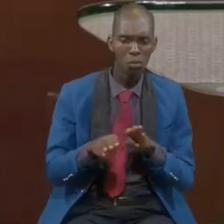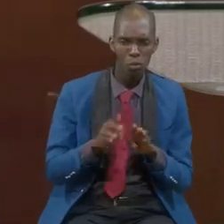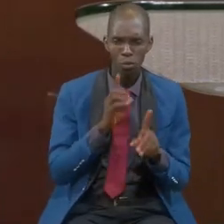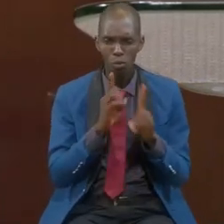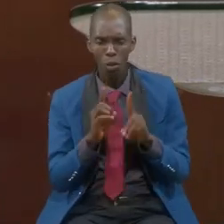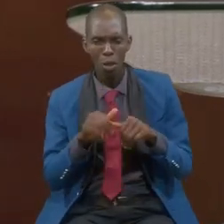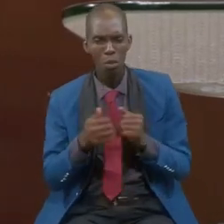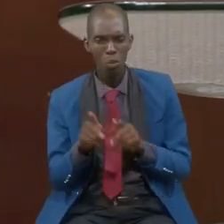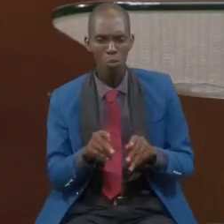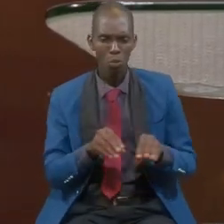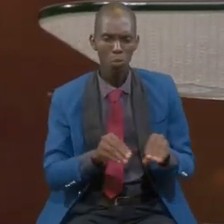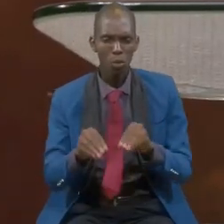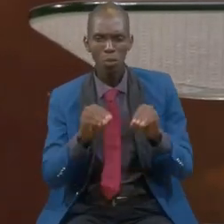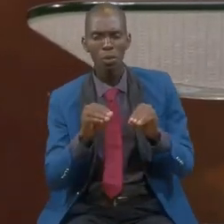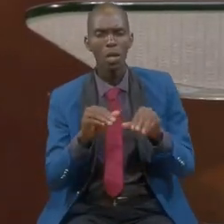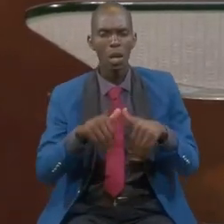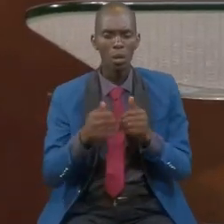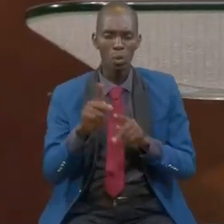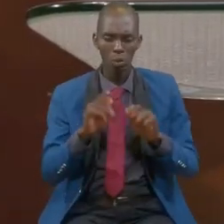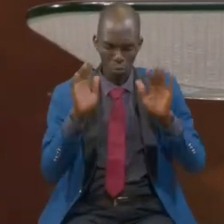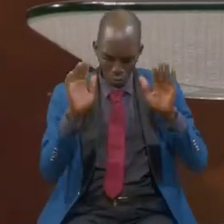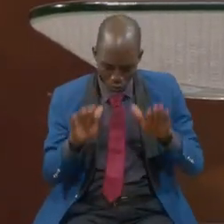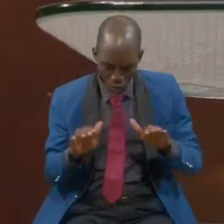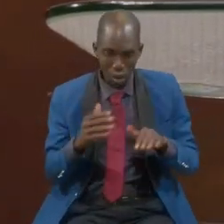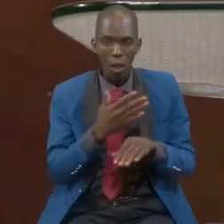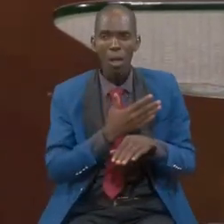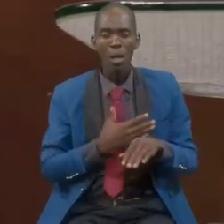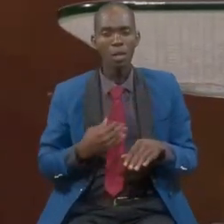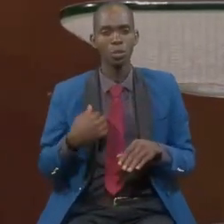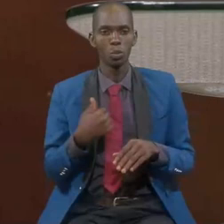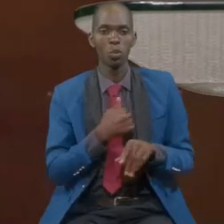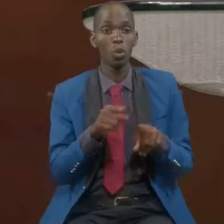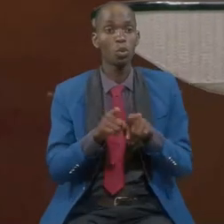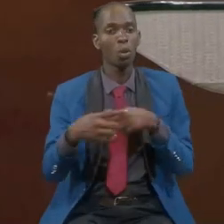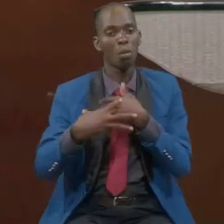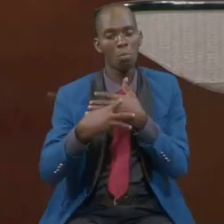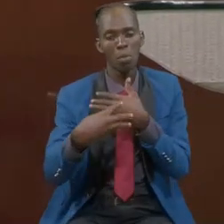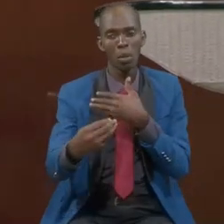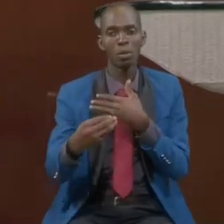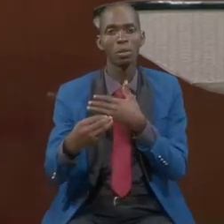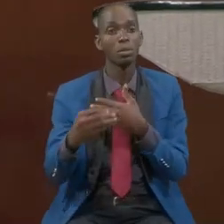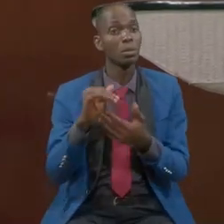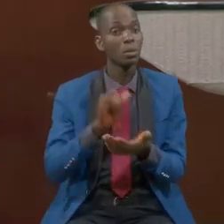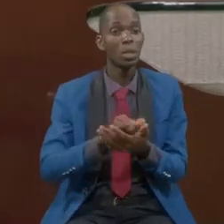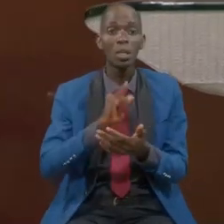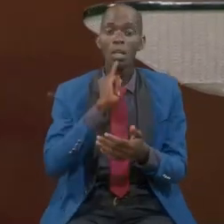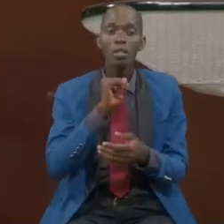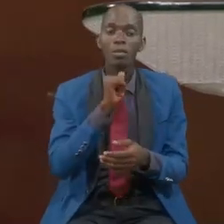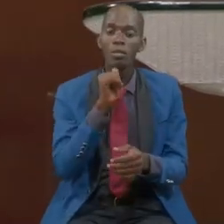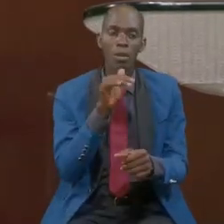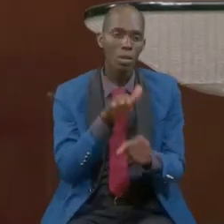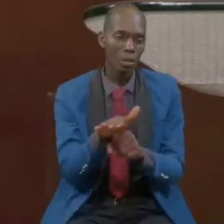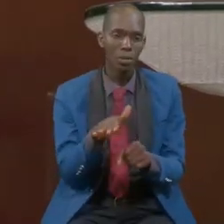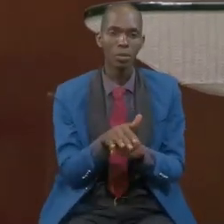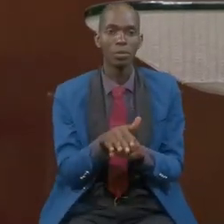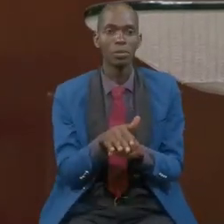comment ils marchent, comment ils s'inclinent. Alors, donc, on les imite. Cela ne suffit pas.